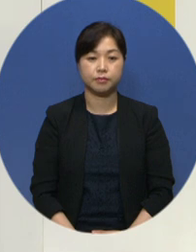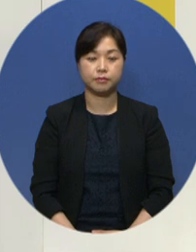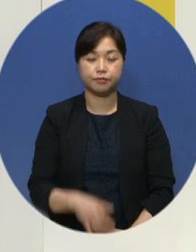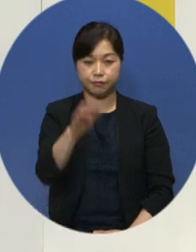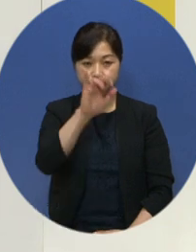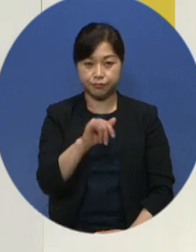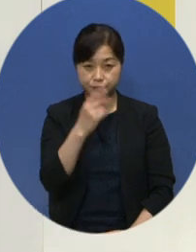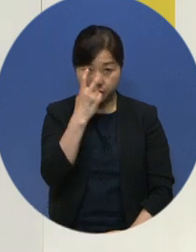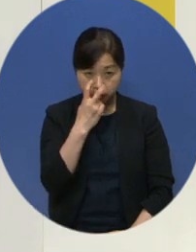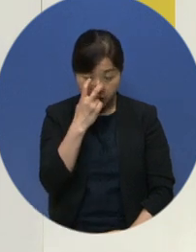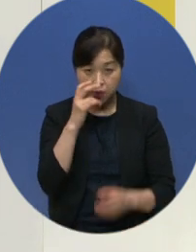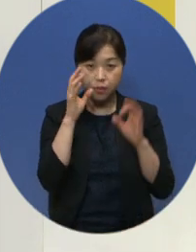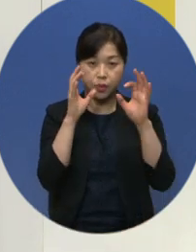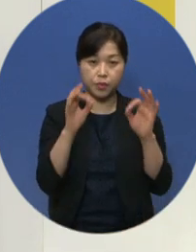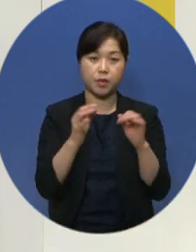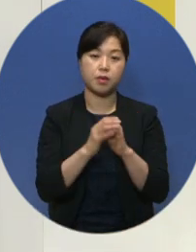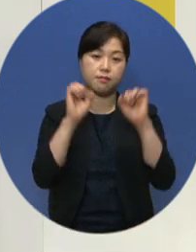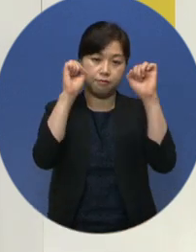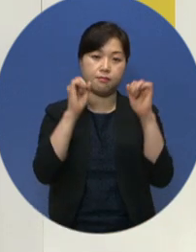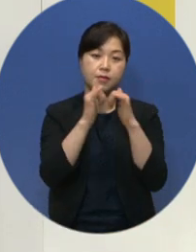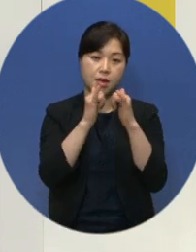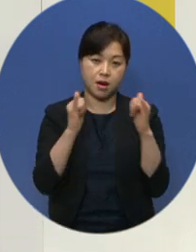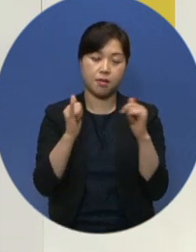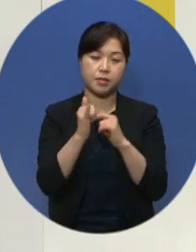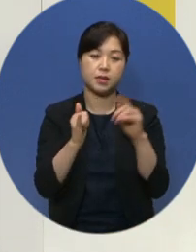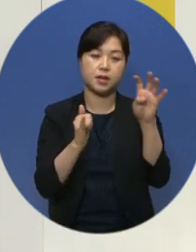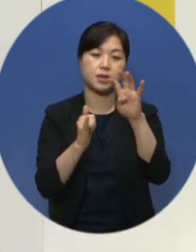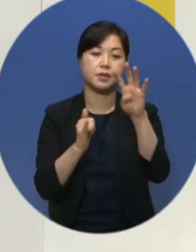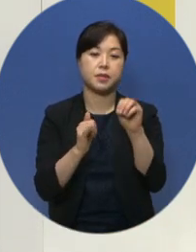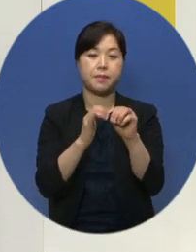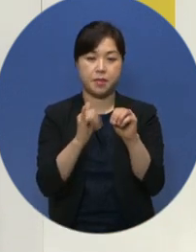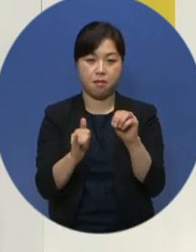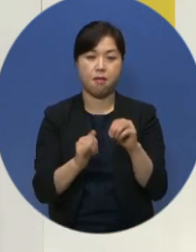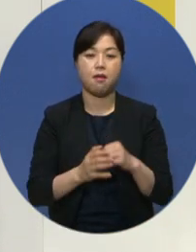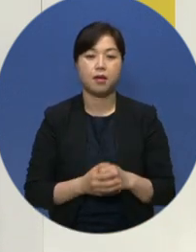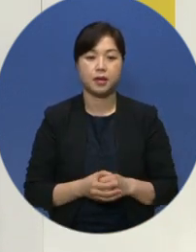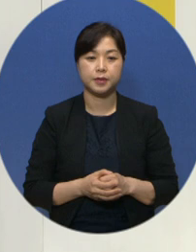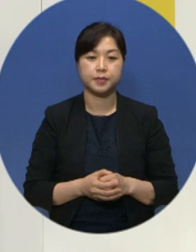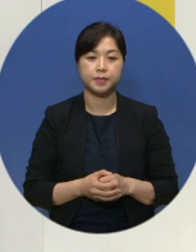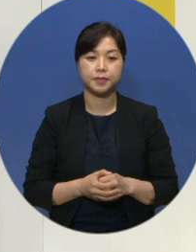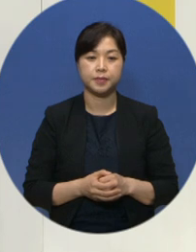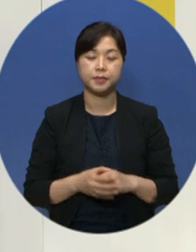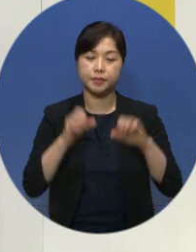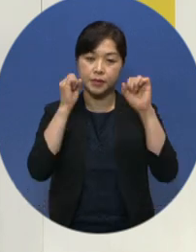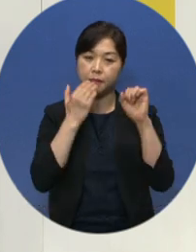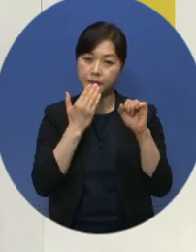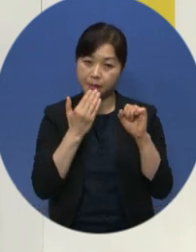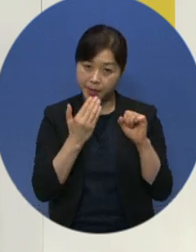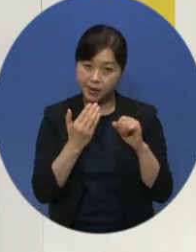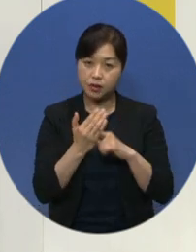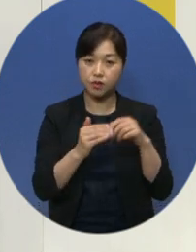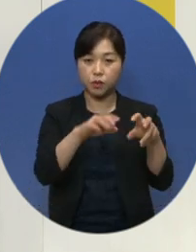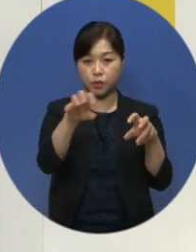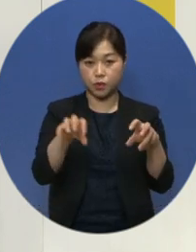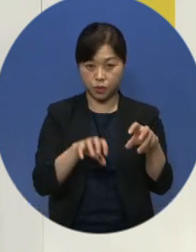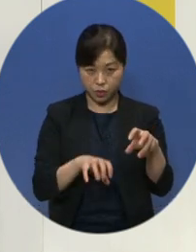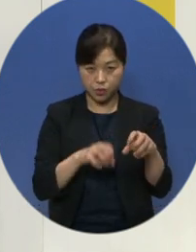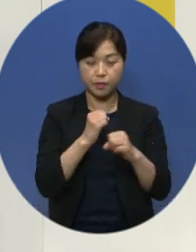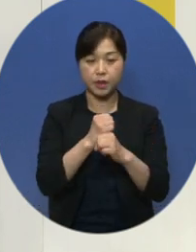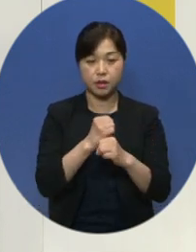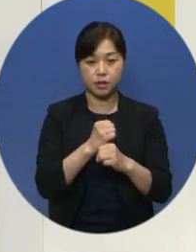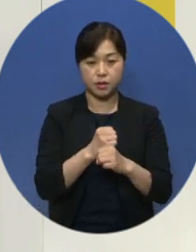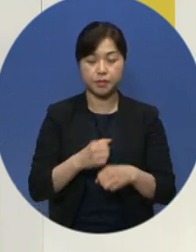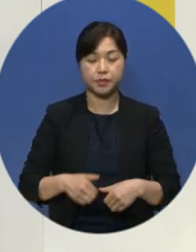행한 40만 명 정도 되는 고우리 생활 체육 인들이 어제 6을 할 수 있는 그러한 제 그